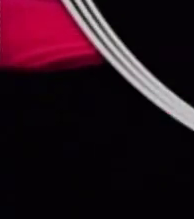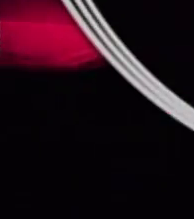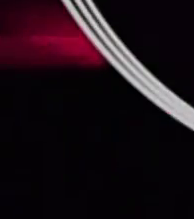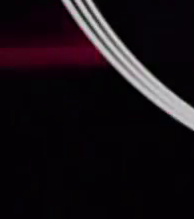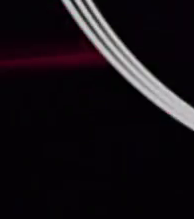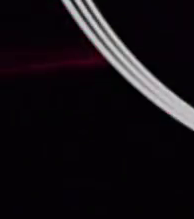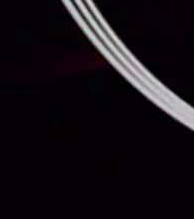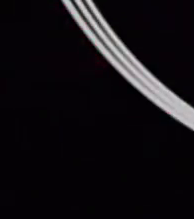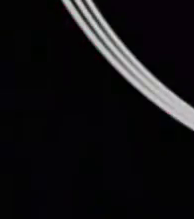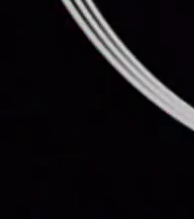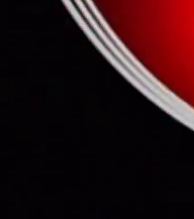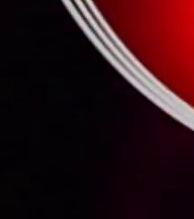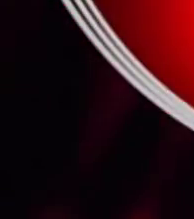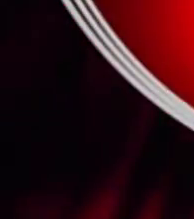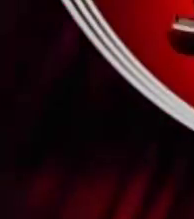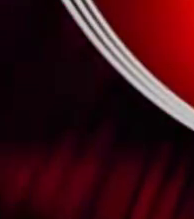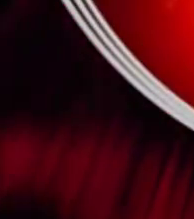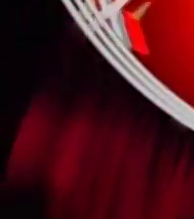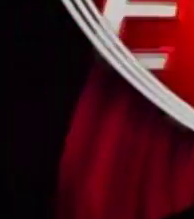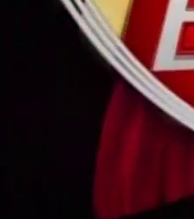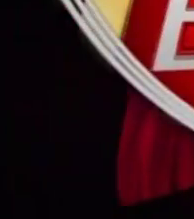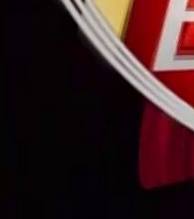Hot News Express。